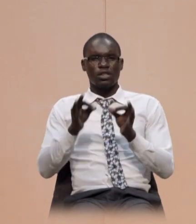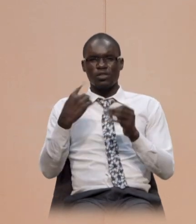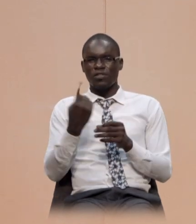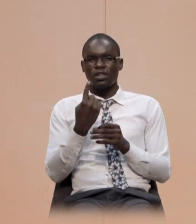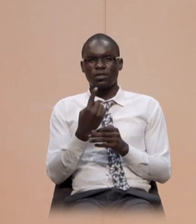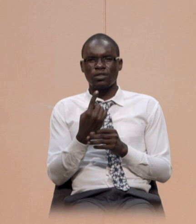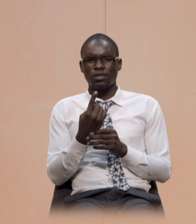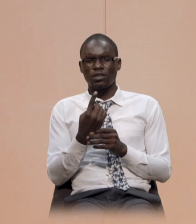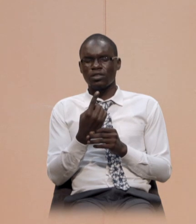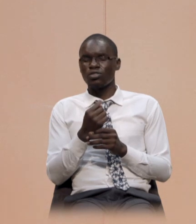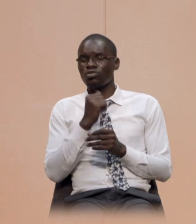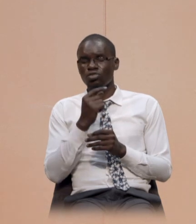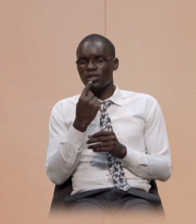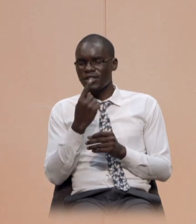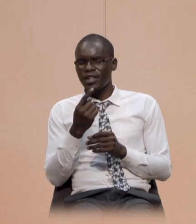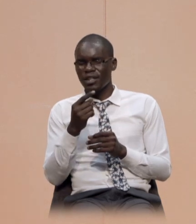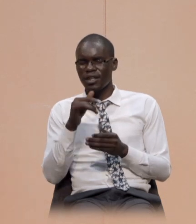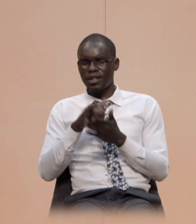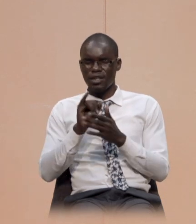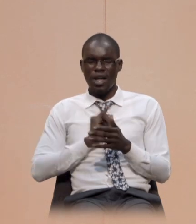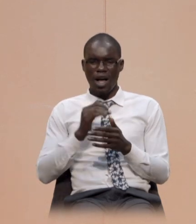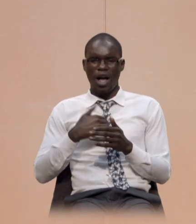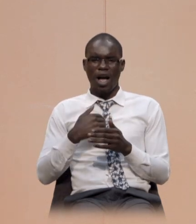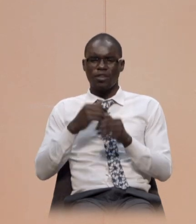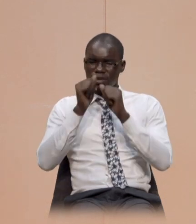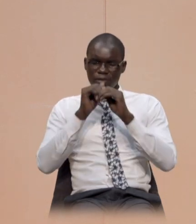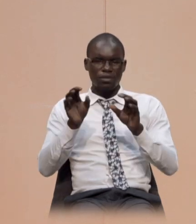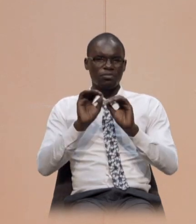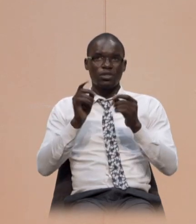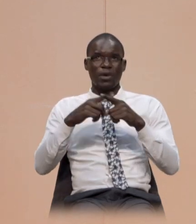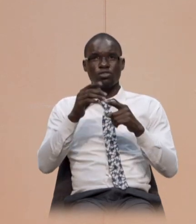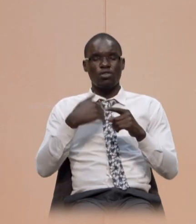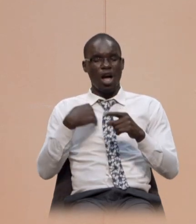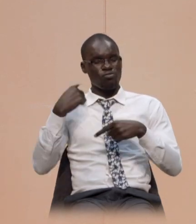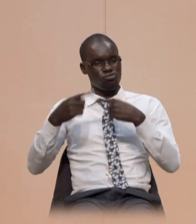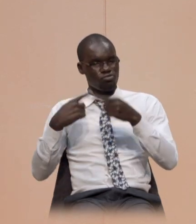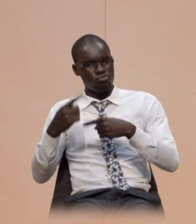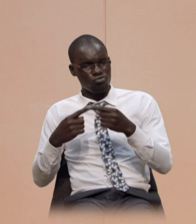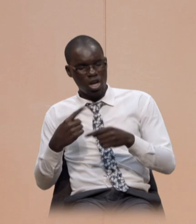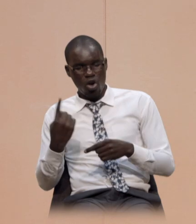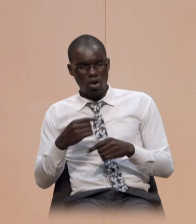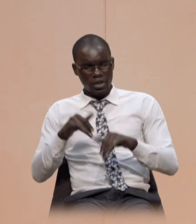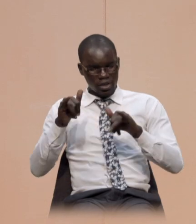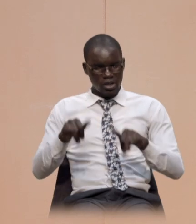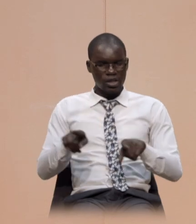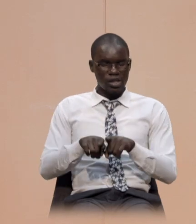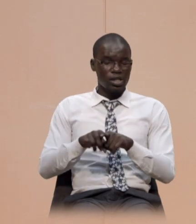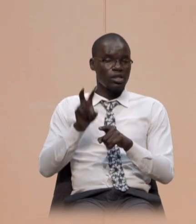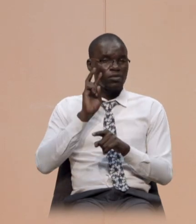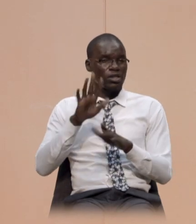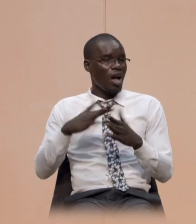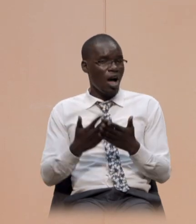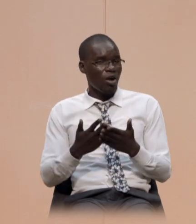ya kwamba wewe haujafanikiwa. Umefanikiwa na utafanikiwa. Bora tu uketi uangalie the